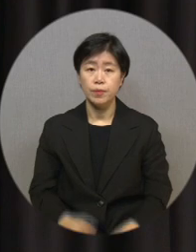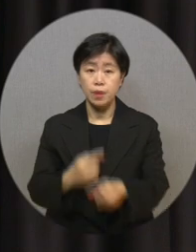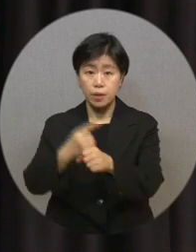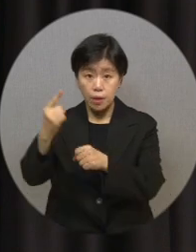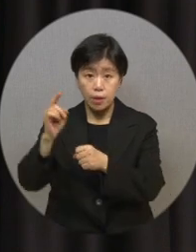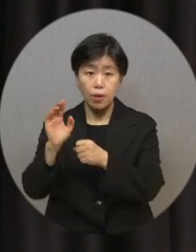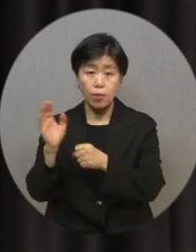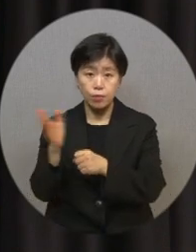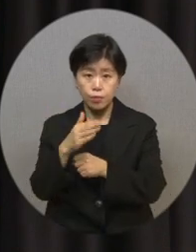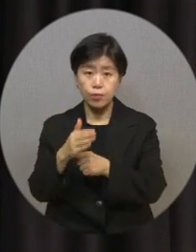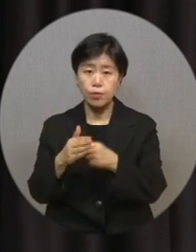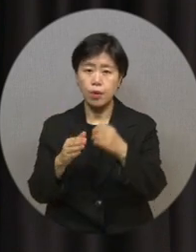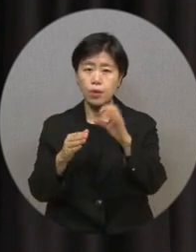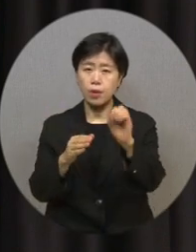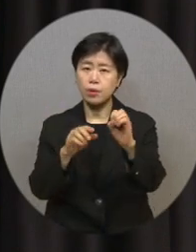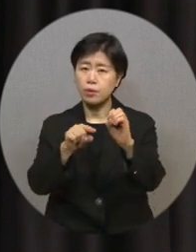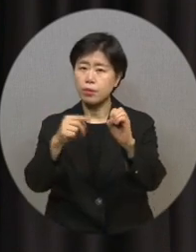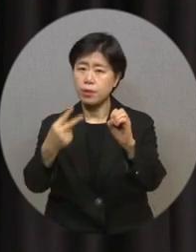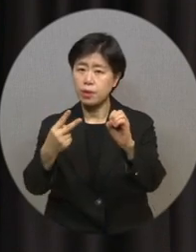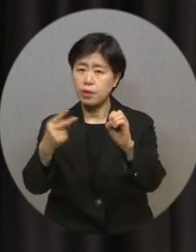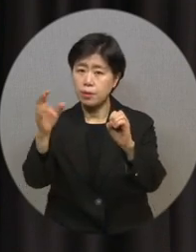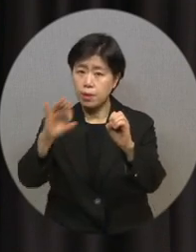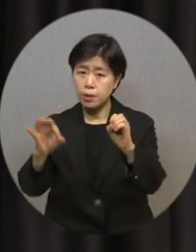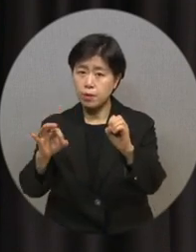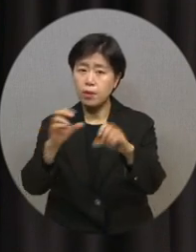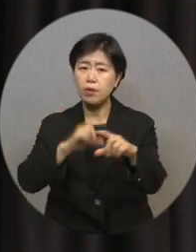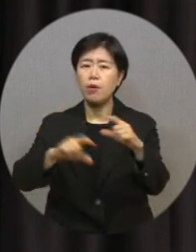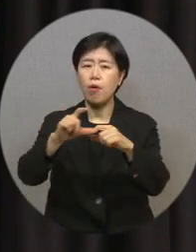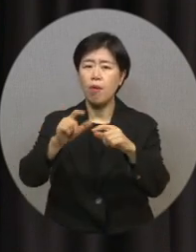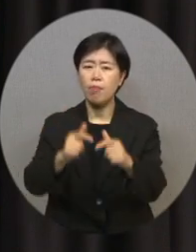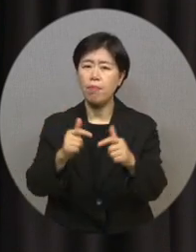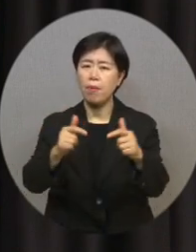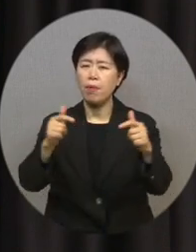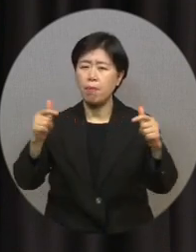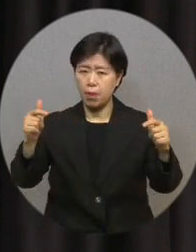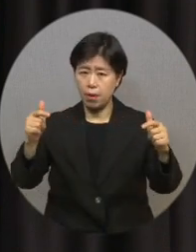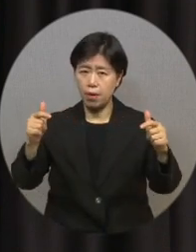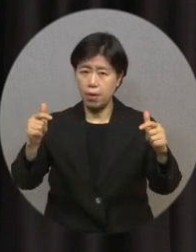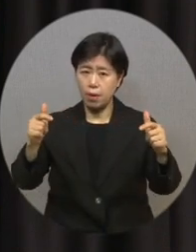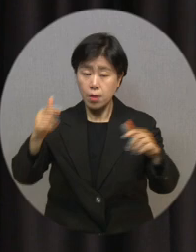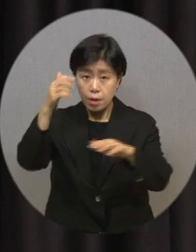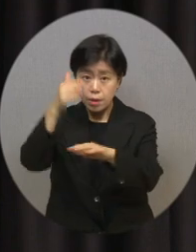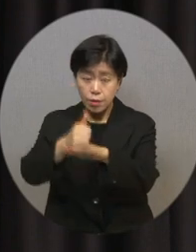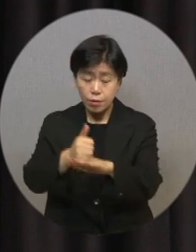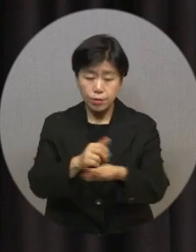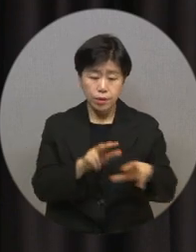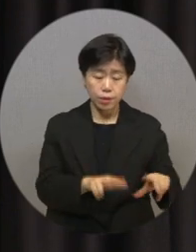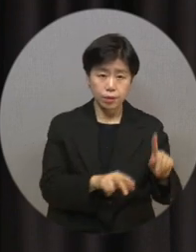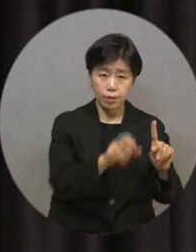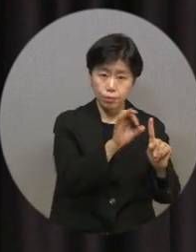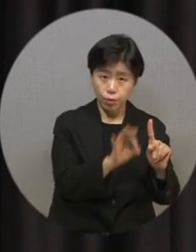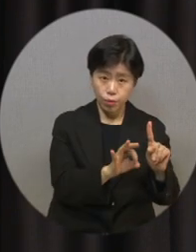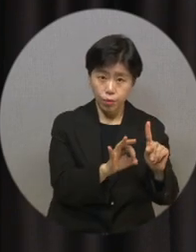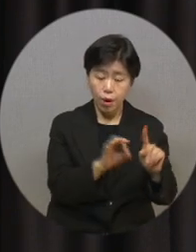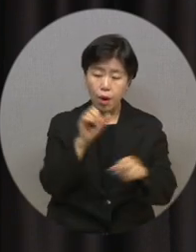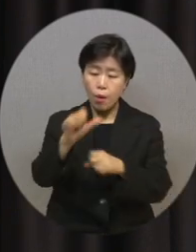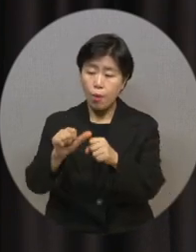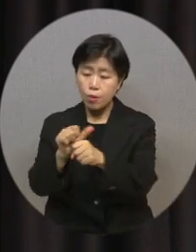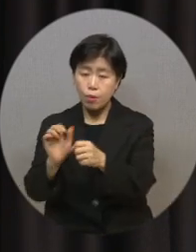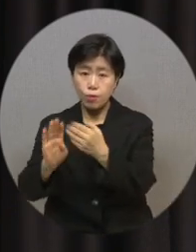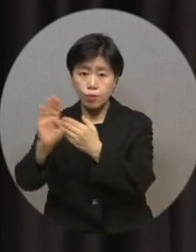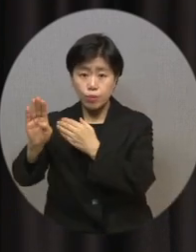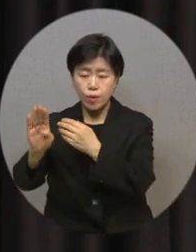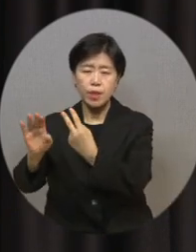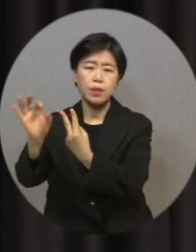5년 동안 그렇게 해서 1% 2% 예 올려 상향을 해야 됩니다 그래서 그걸 통해서